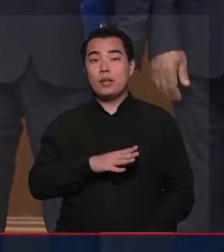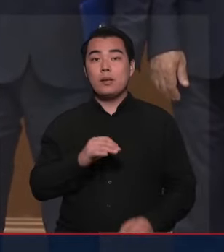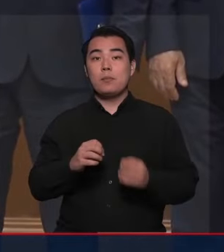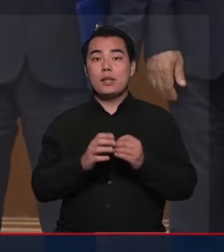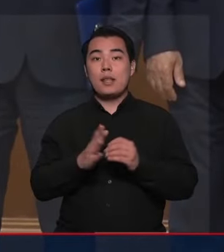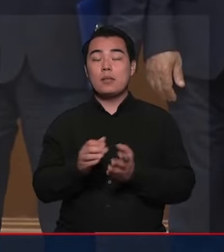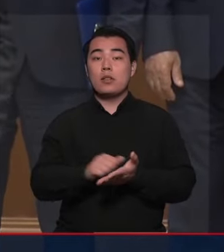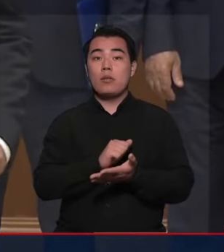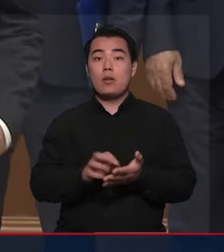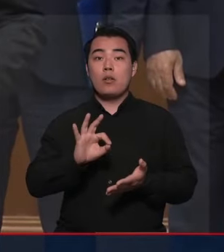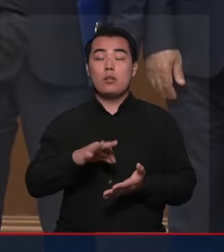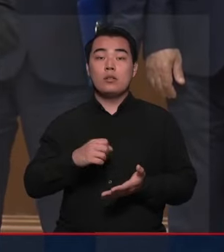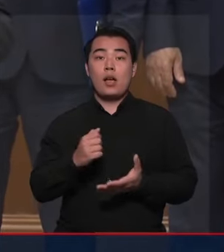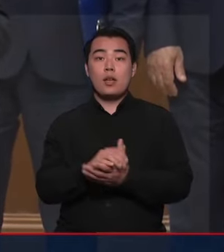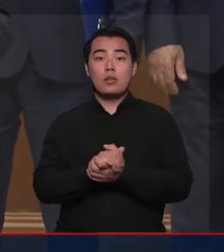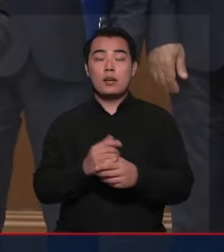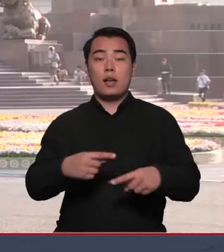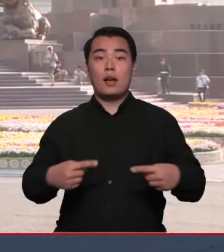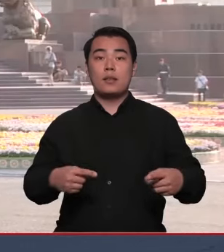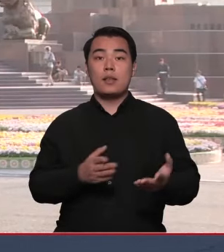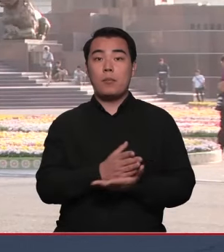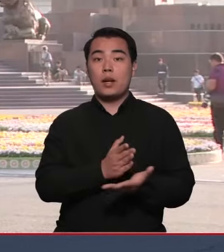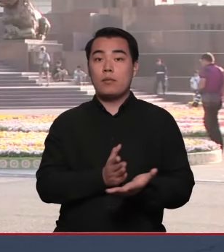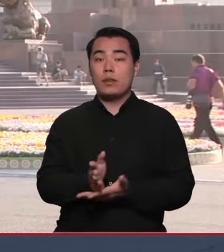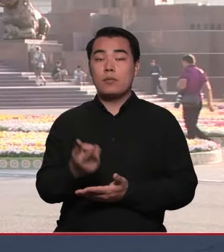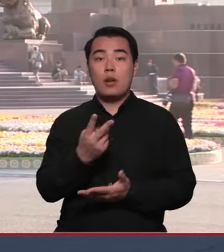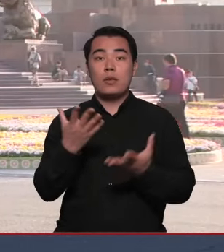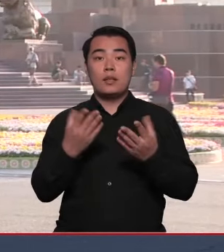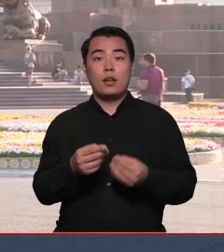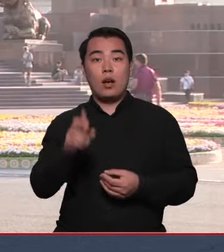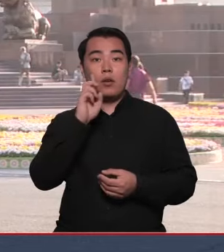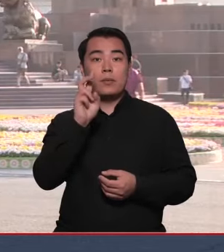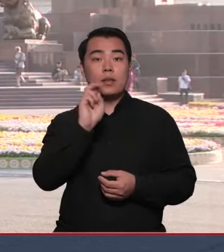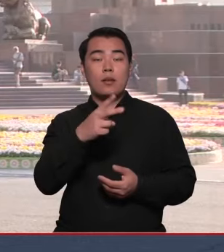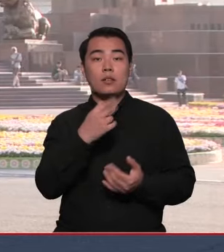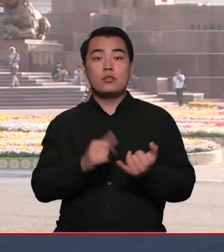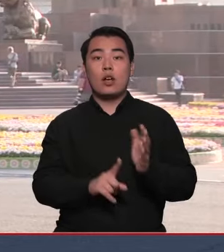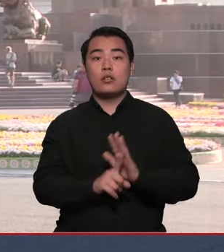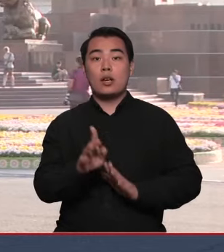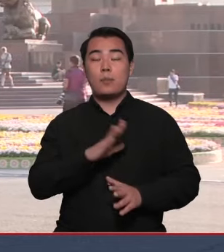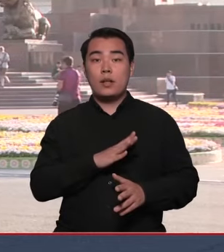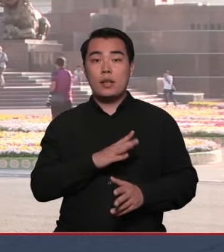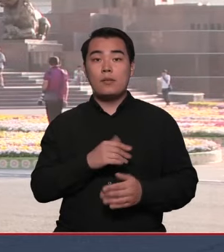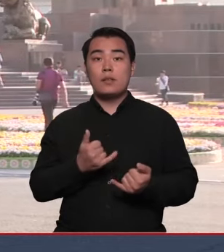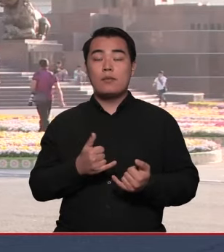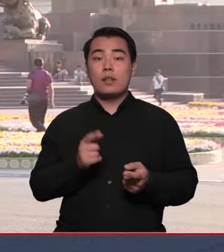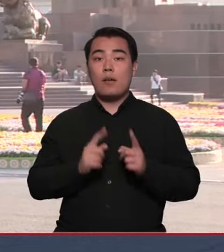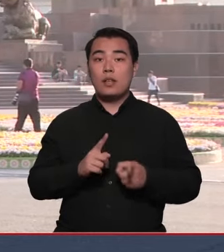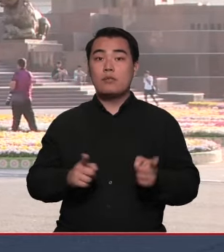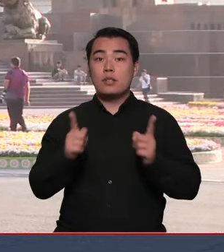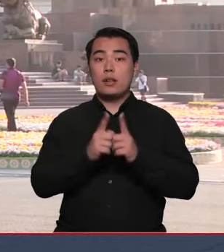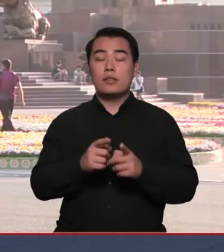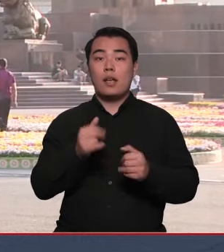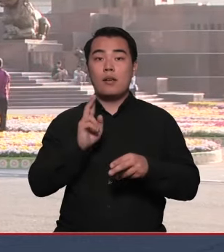15 меморандумов о сотрудничестве в различных отраслях. Второй день государственного визита, который начался с официальных встреч, завершился